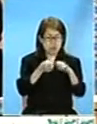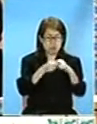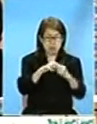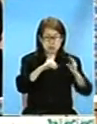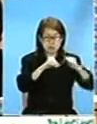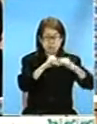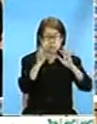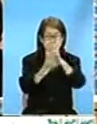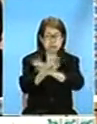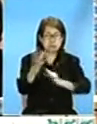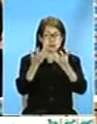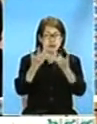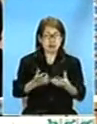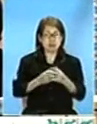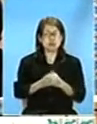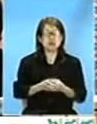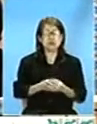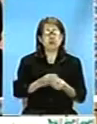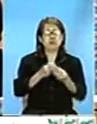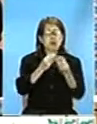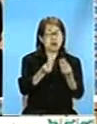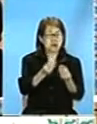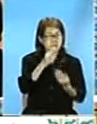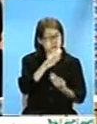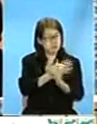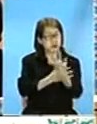ทศของเราครับจะเปิดโอกาส